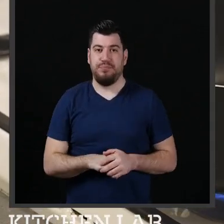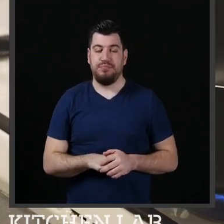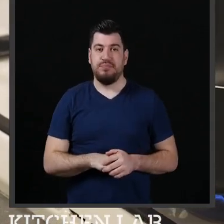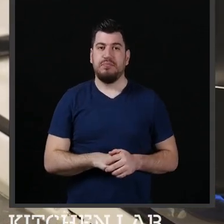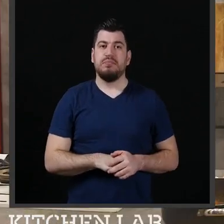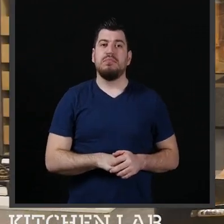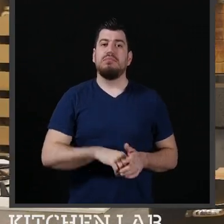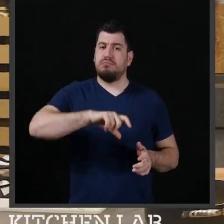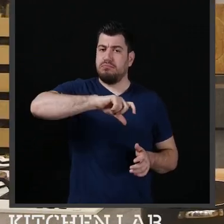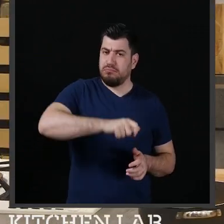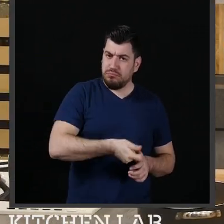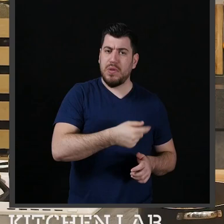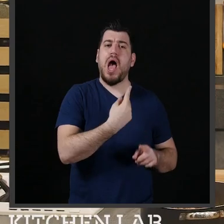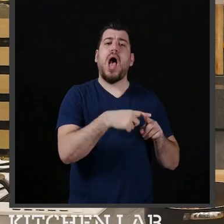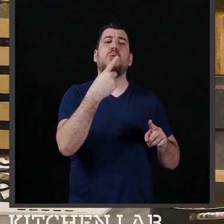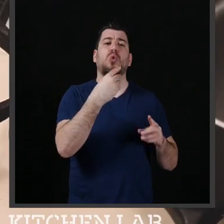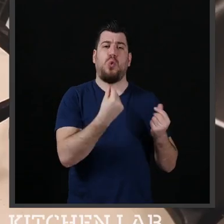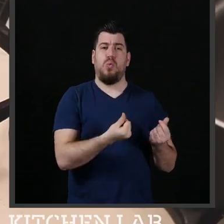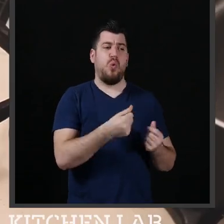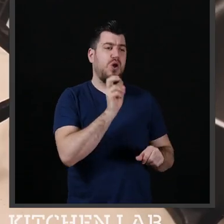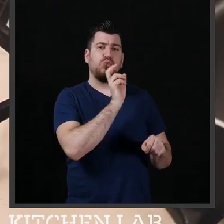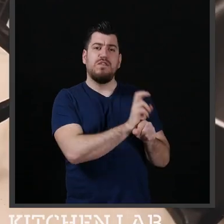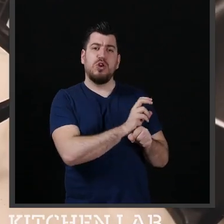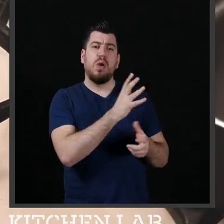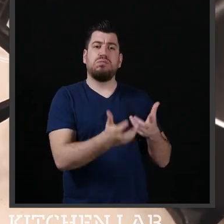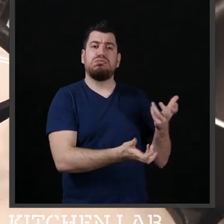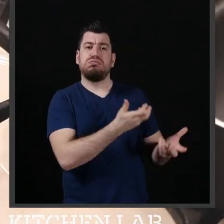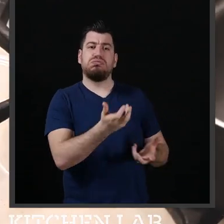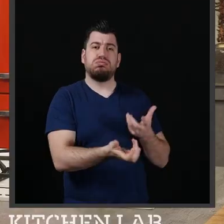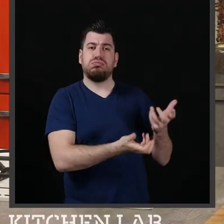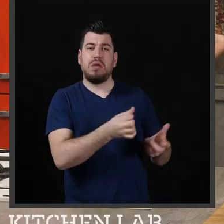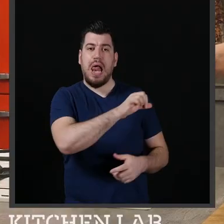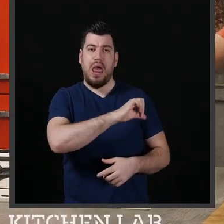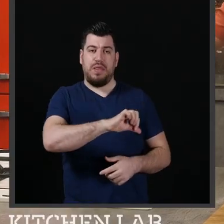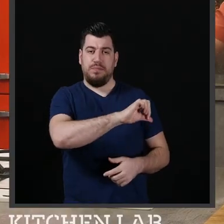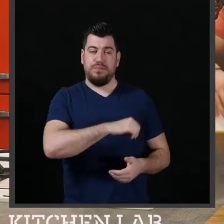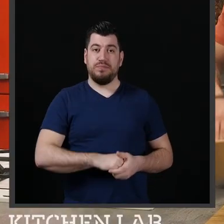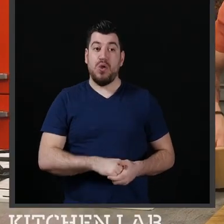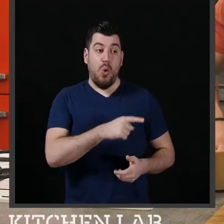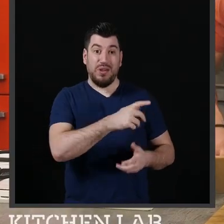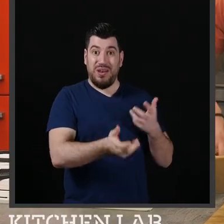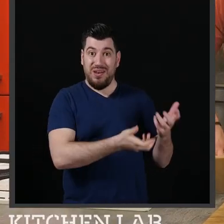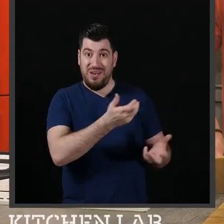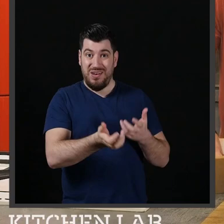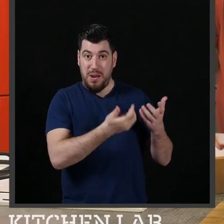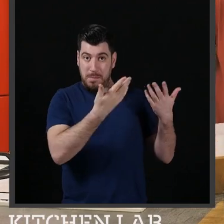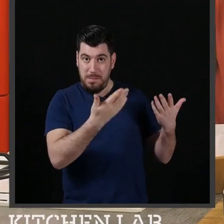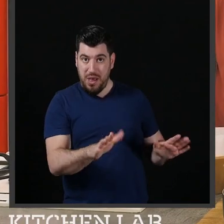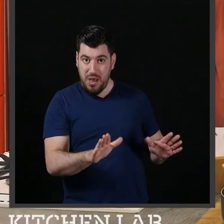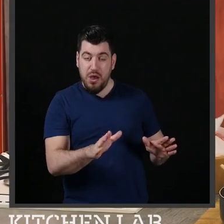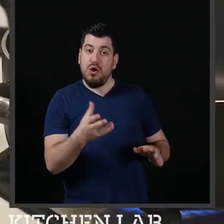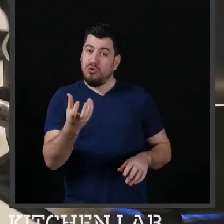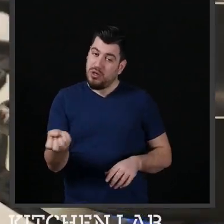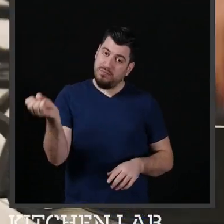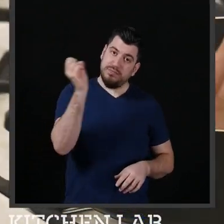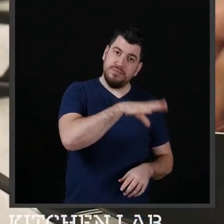πάρα πολύ απλά εδώ πέρα. Θα αφήσουμε να κάψει καλά το τηγάνι με λίγο λαδάκι. Λοιπόν, με το που κάψει καλά η κατσαρόλα μας, θα ρίξουμε μέσα